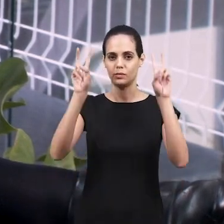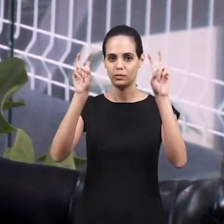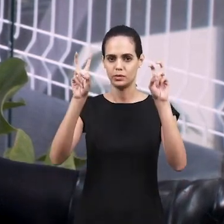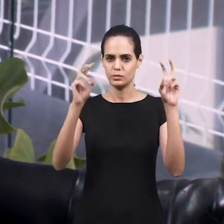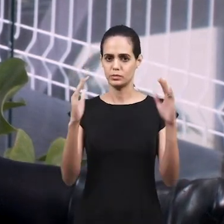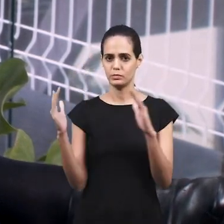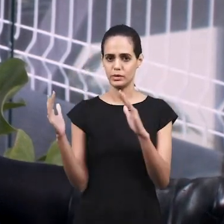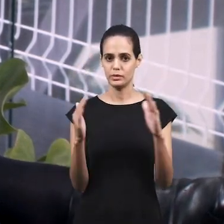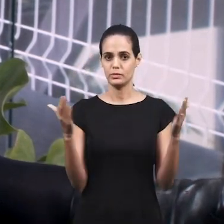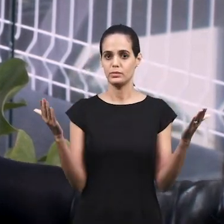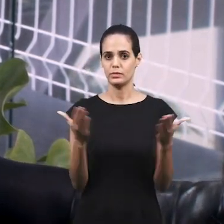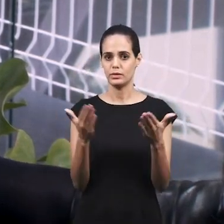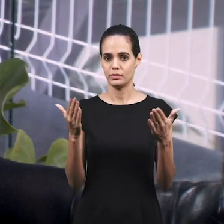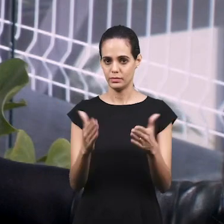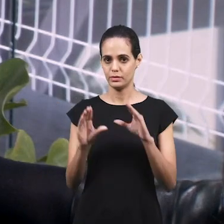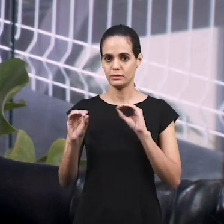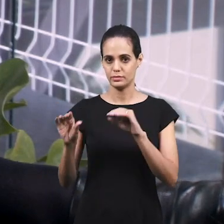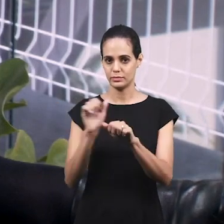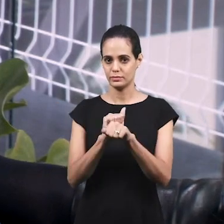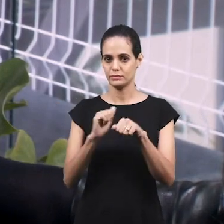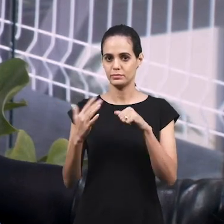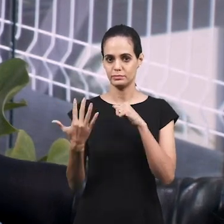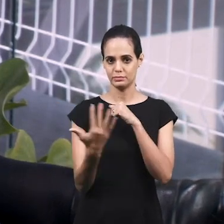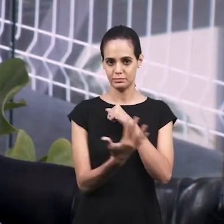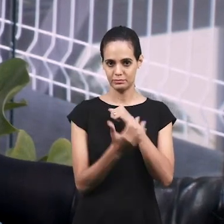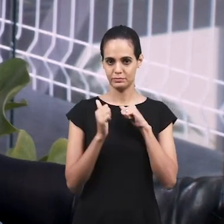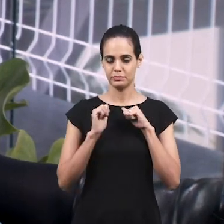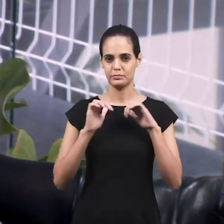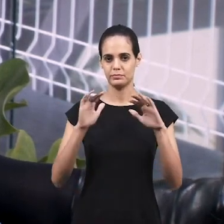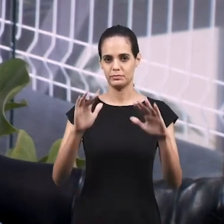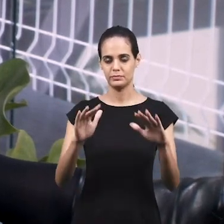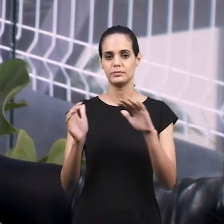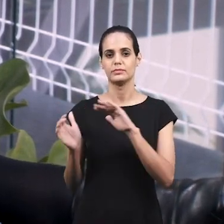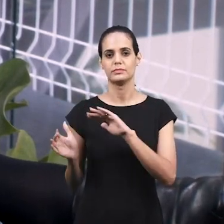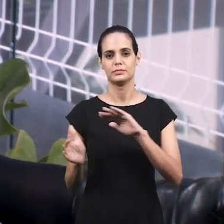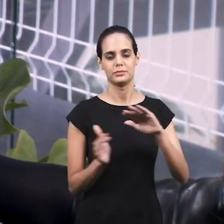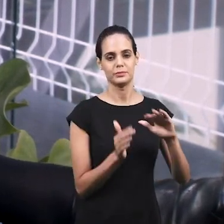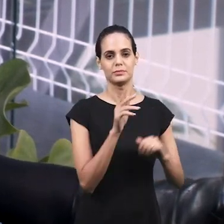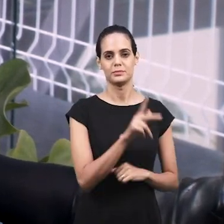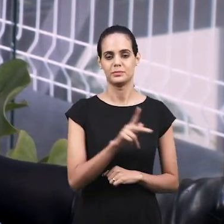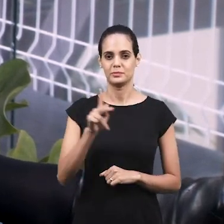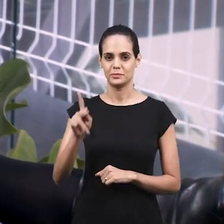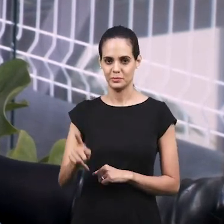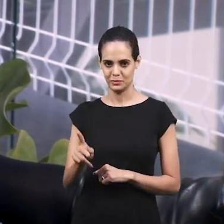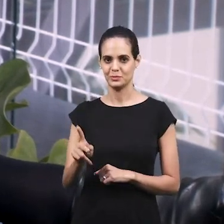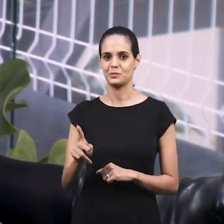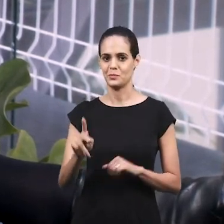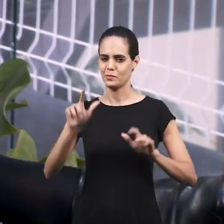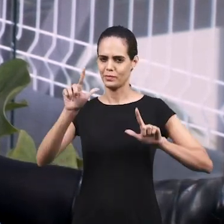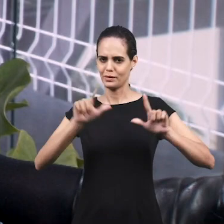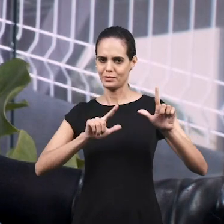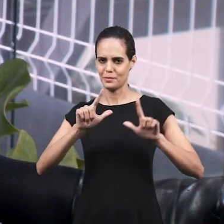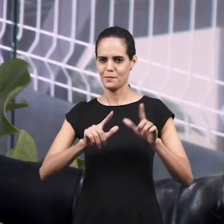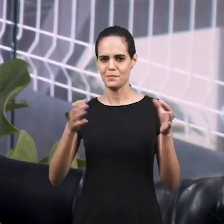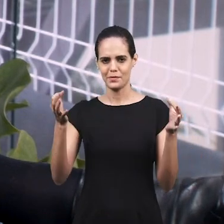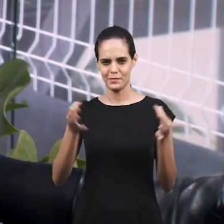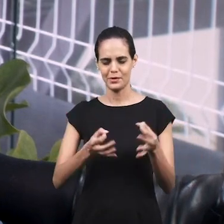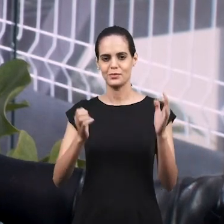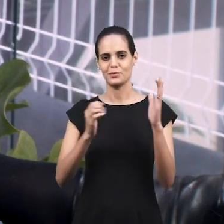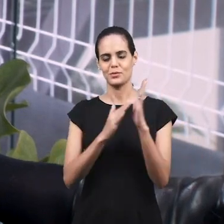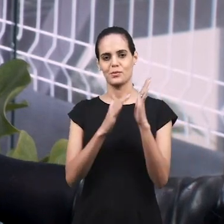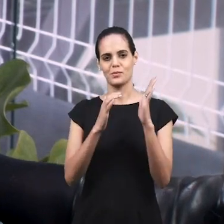actuelle, éducation et pandémie. Dans le volet parfaite louange, la professeure Janaïne Zuma qui va présenter